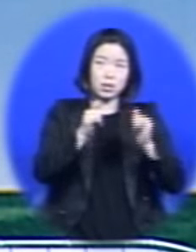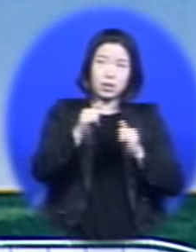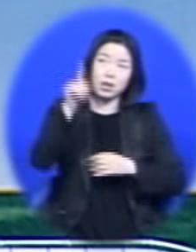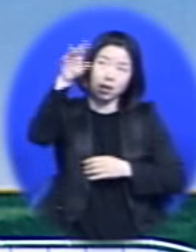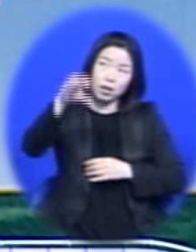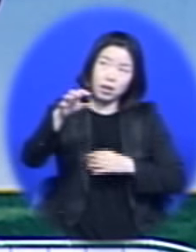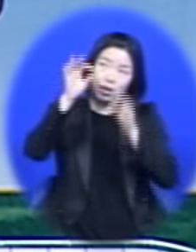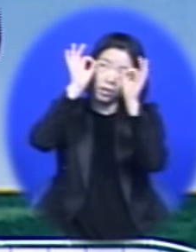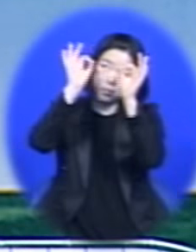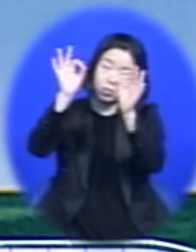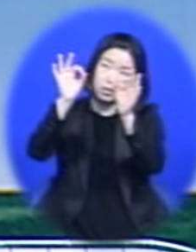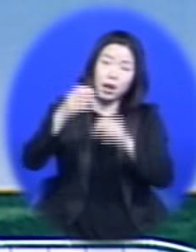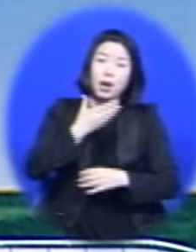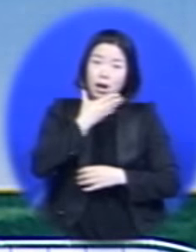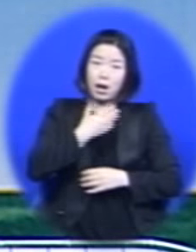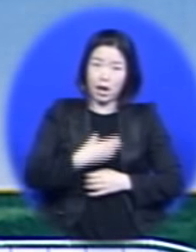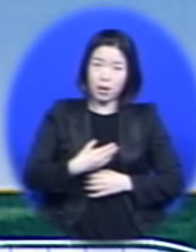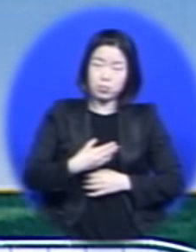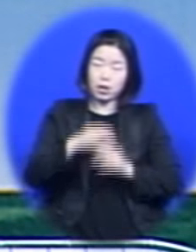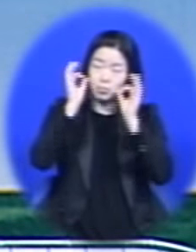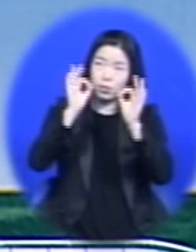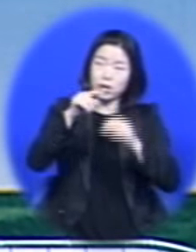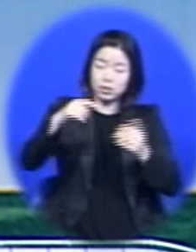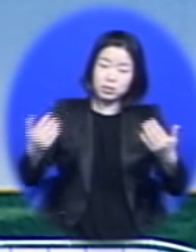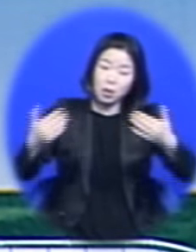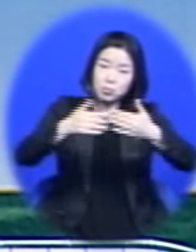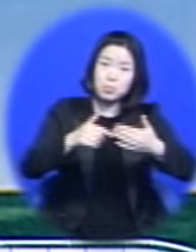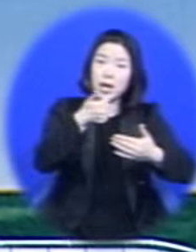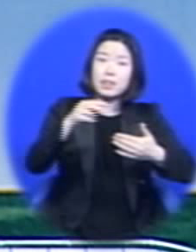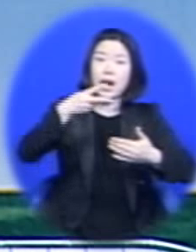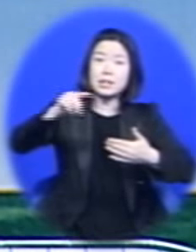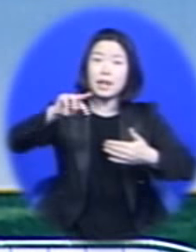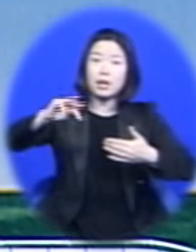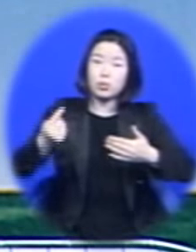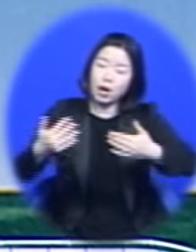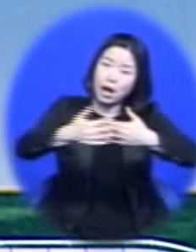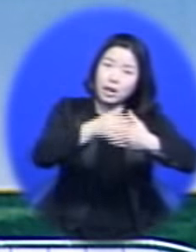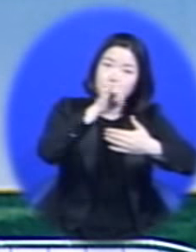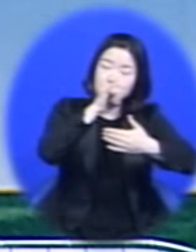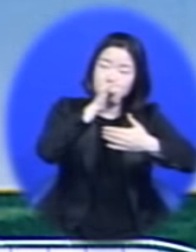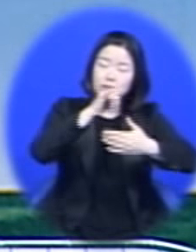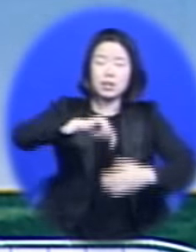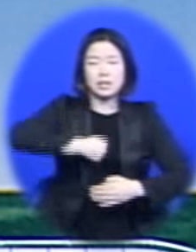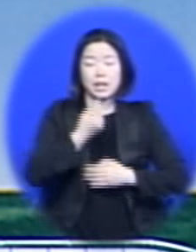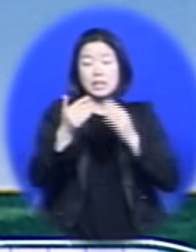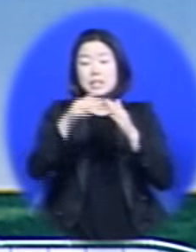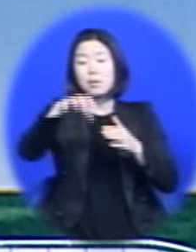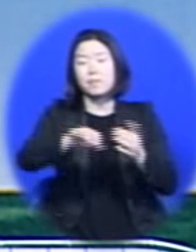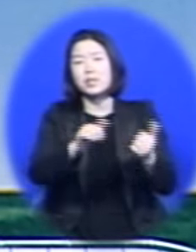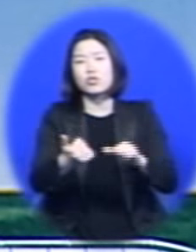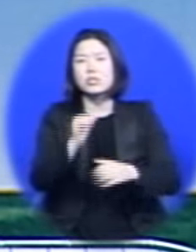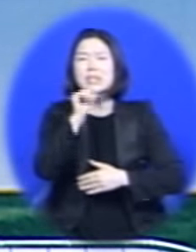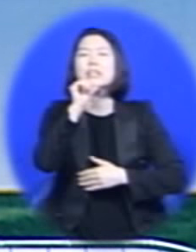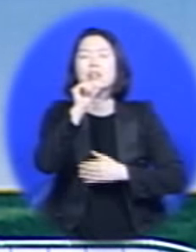거기에 아브라함이 보이는데 아브라함의 품에 나사로가 안겨져 있었습니다. 그 나사로는 자기 집 앞에서 죽은